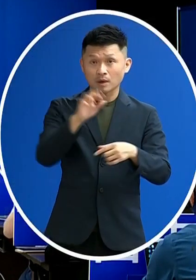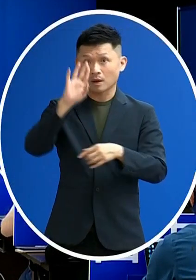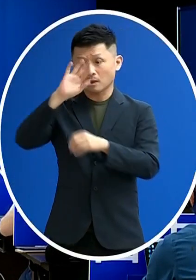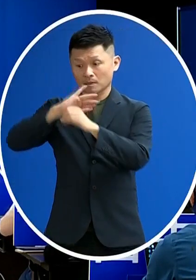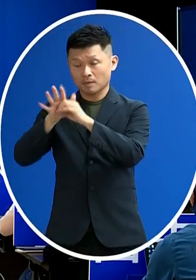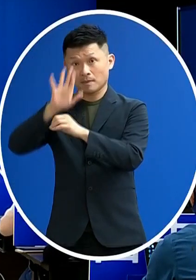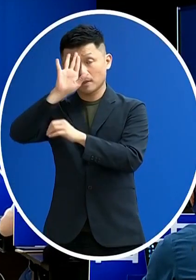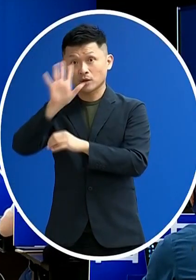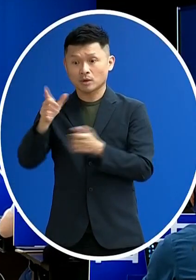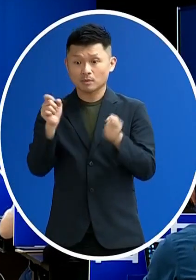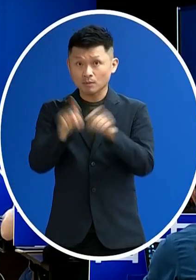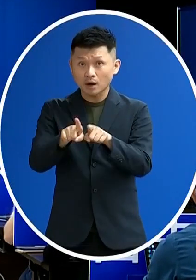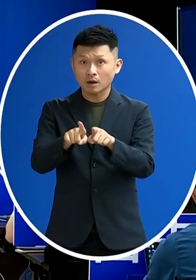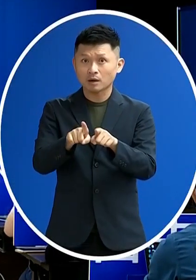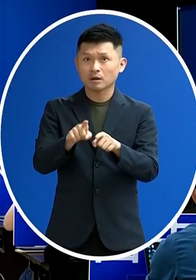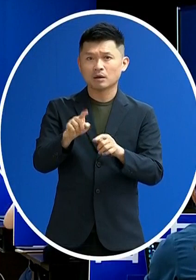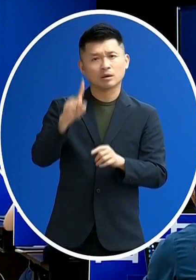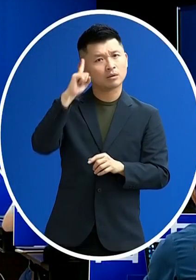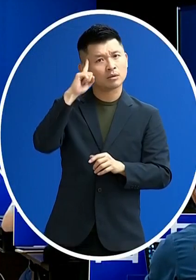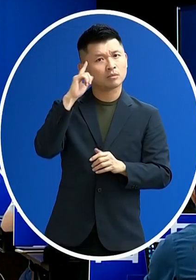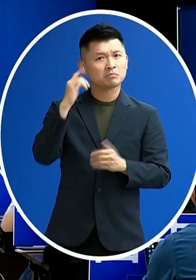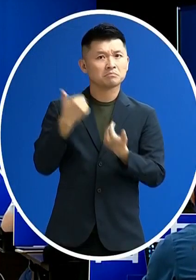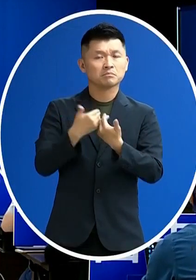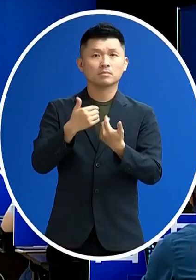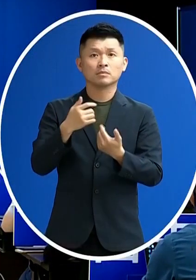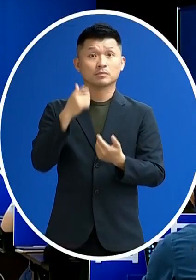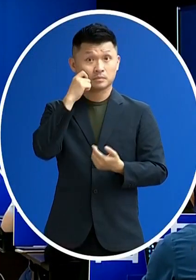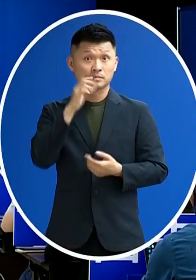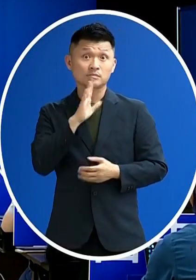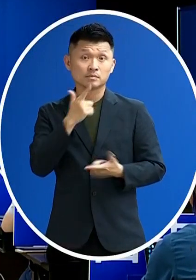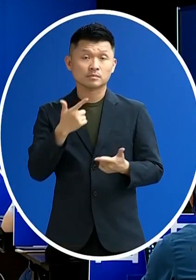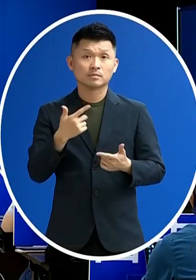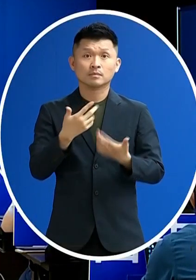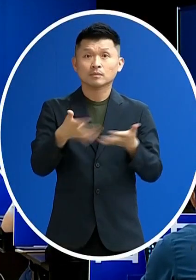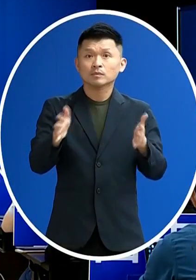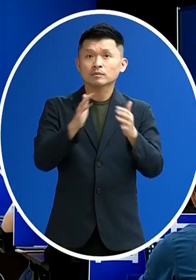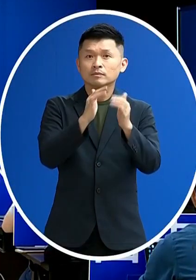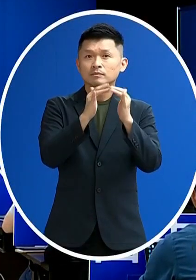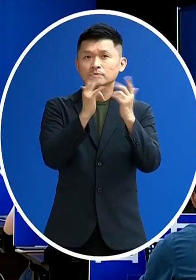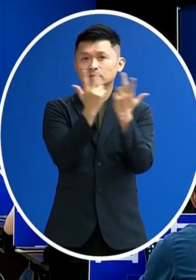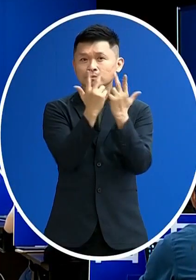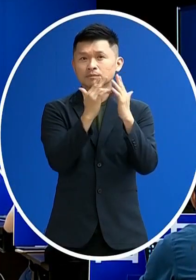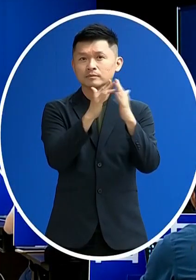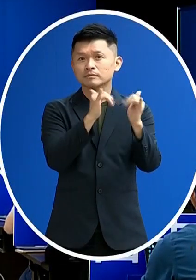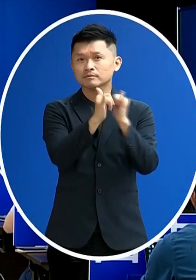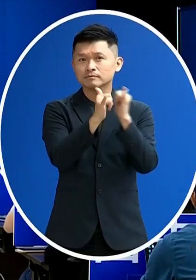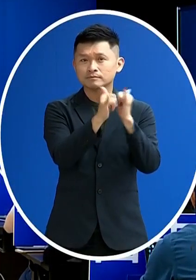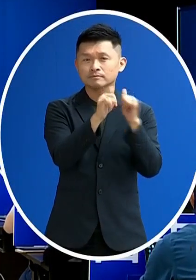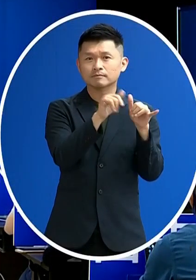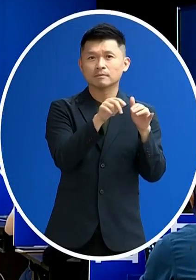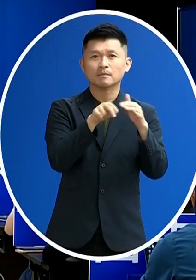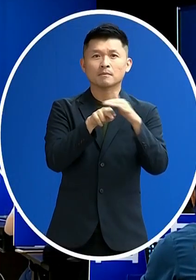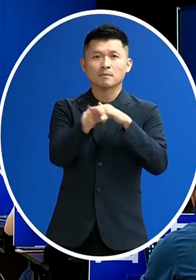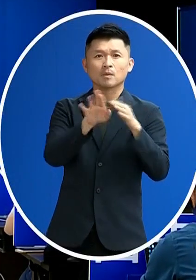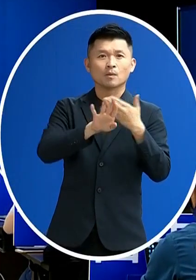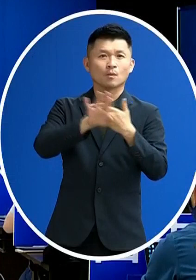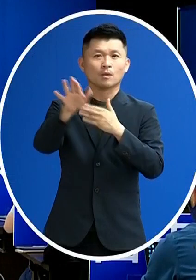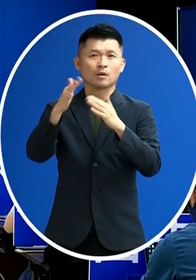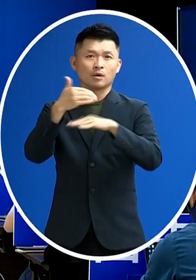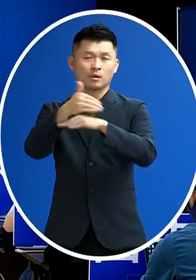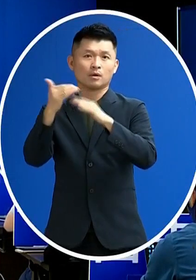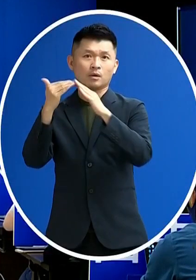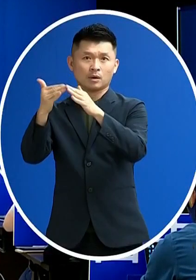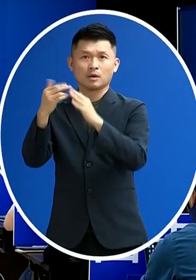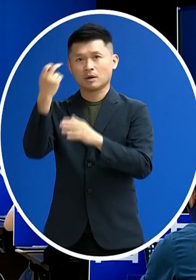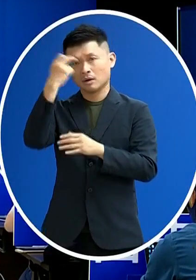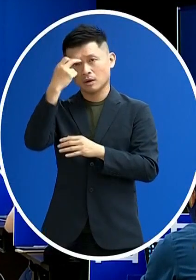困难吗？第二题是想问一下，有民众发现不少新北市民都跑到外县市筛检，是否新北的筛检量能不